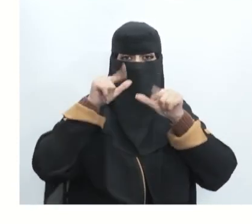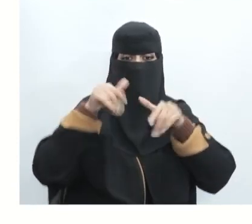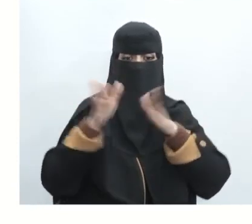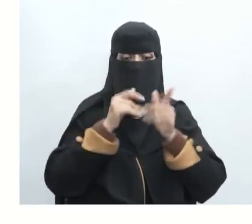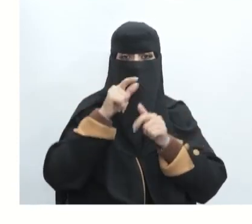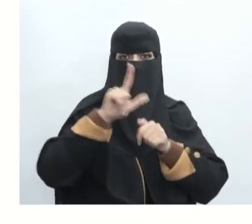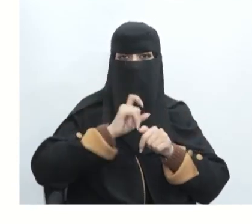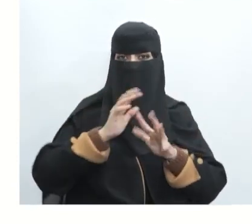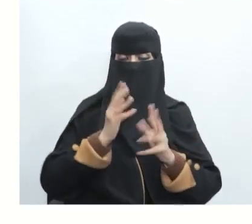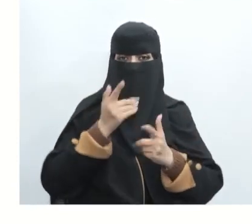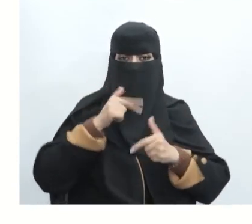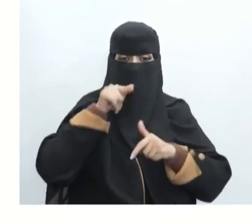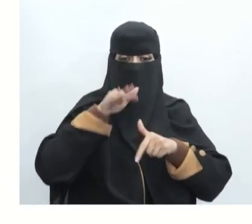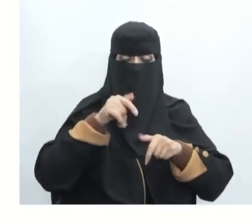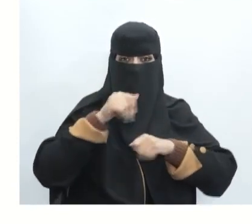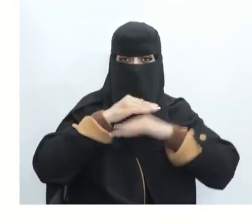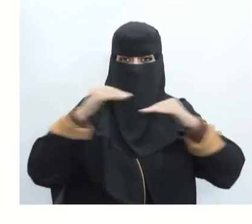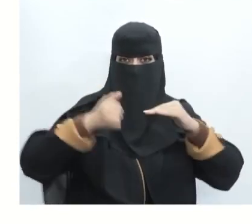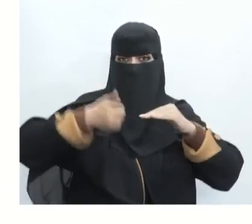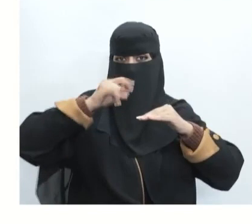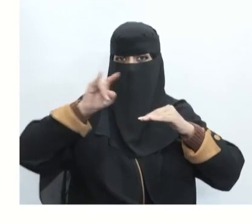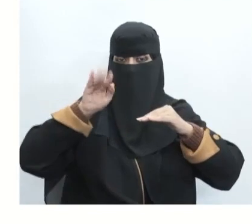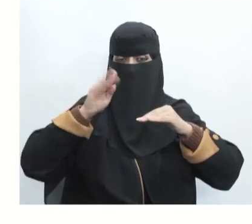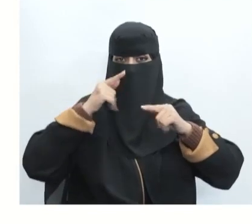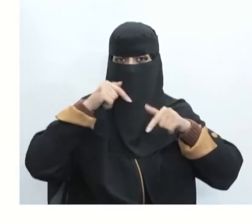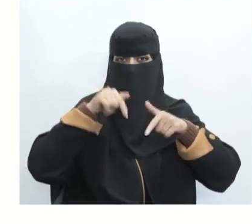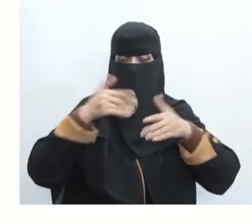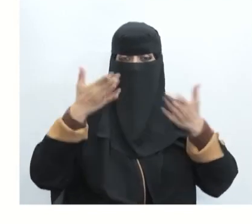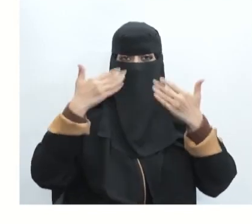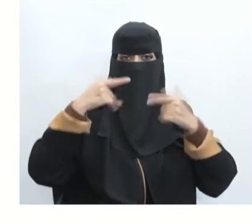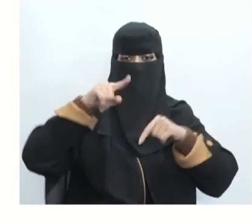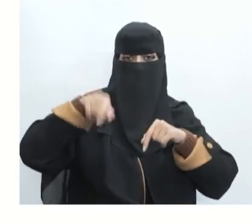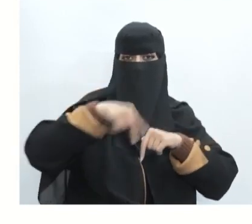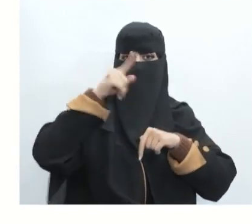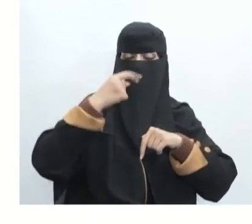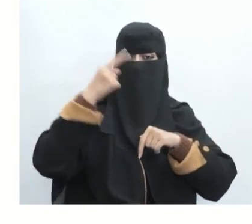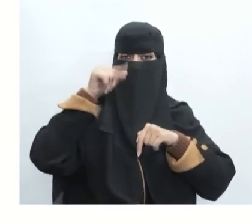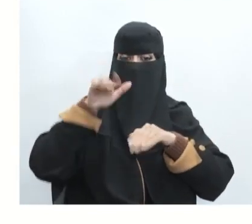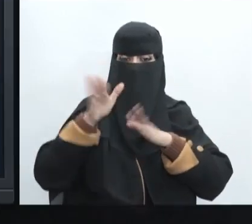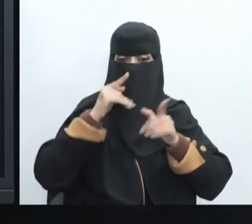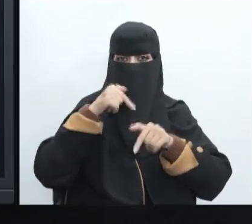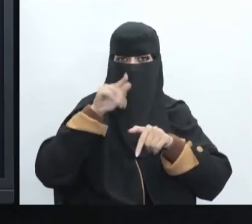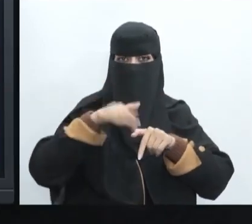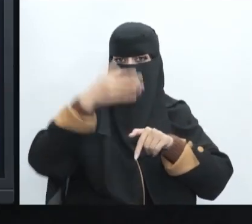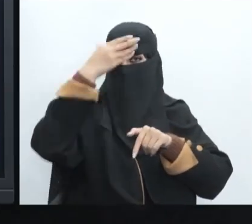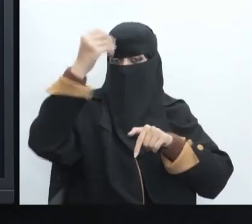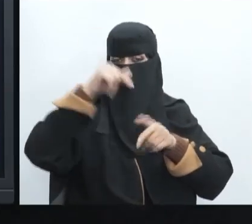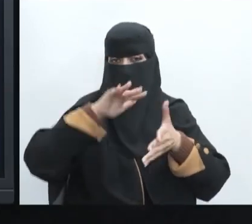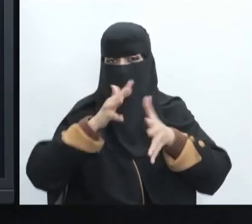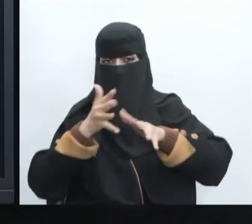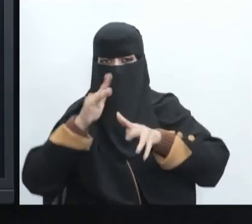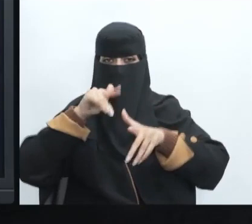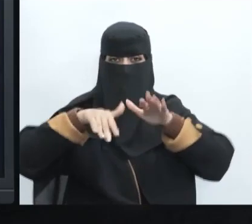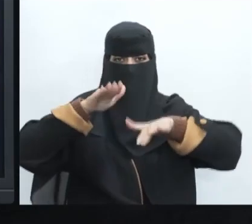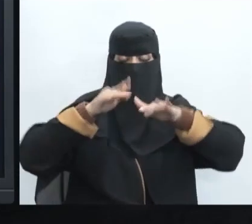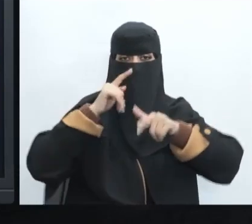لي كيف استوائي كما نعلم ان الاستوائي هو حار طوال العام ولكن في اندونيسيا هو يميل الى